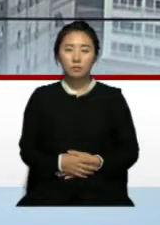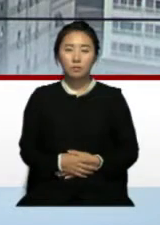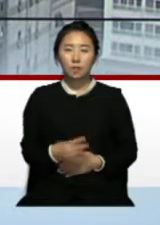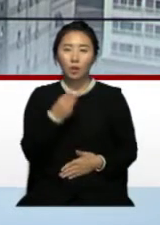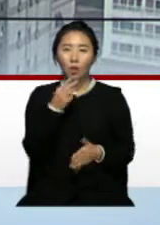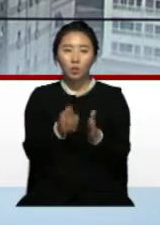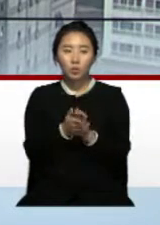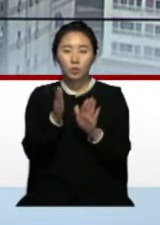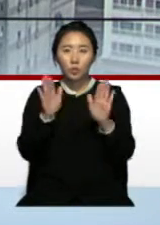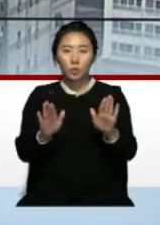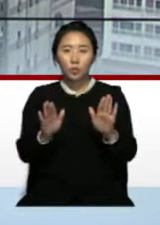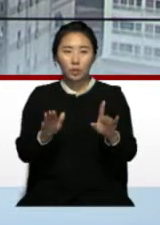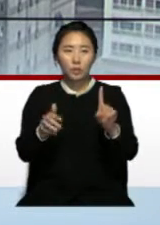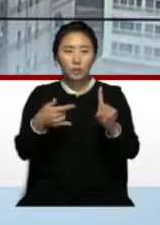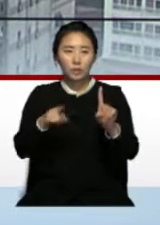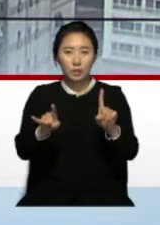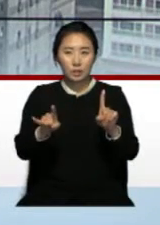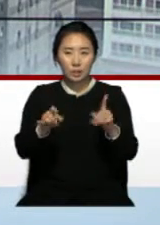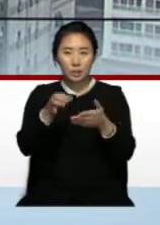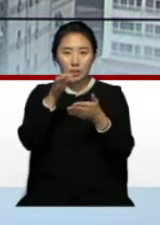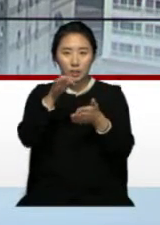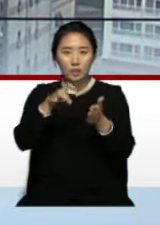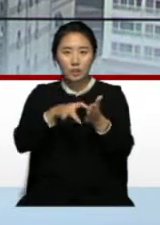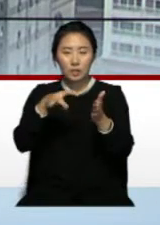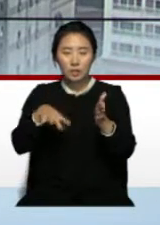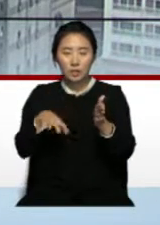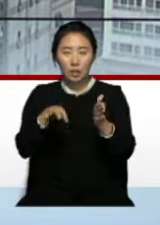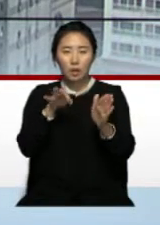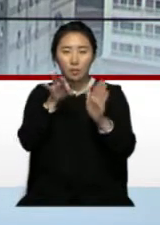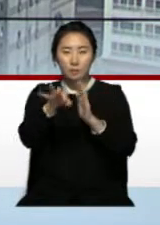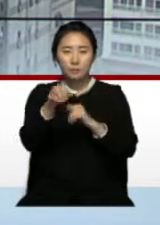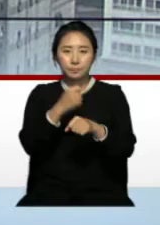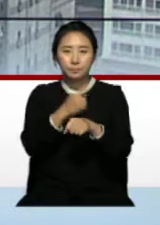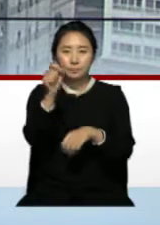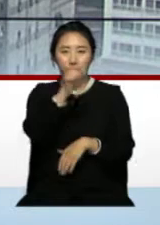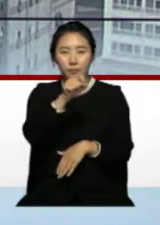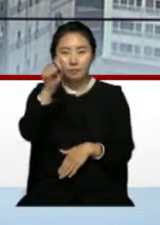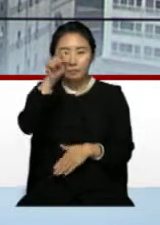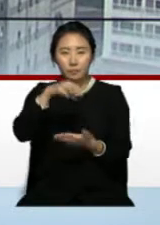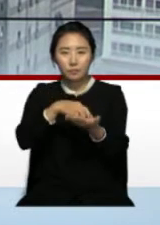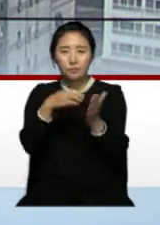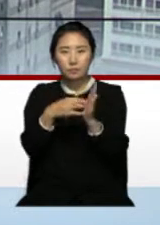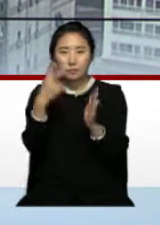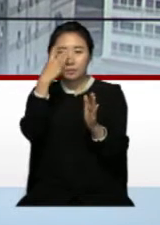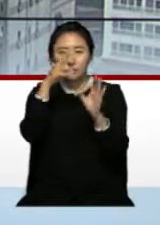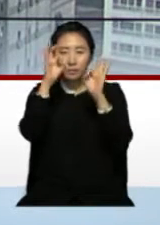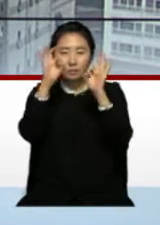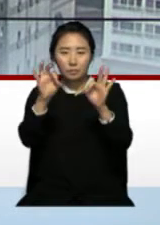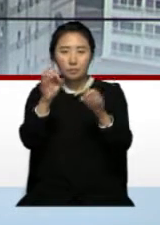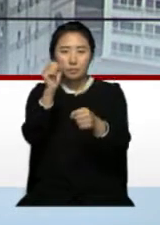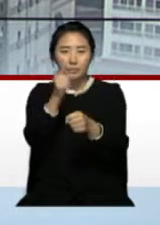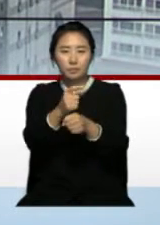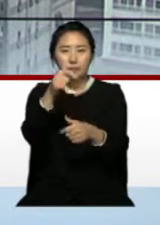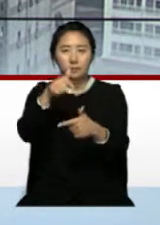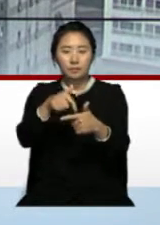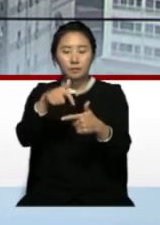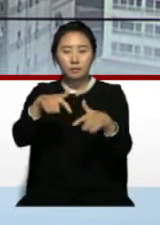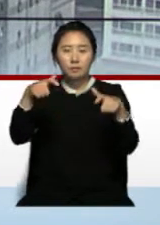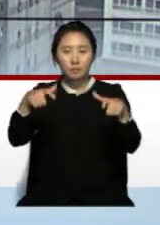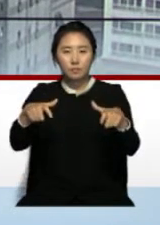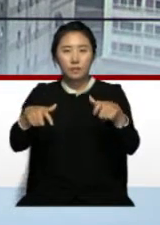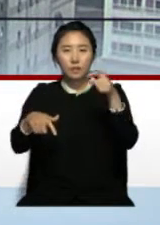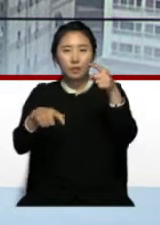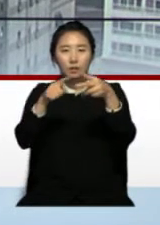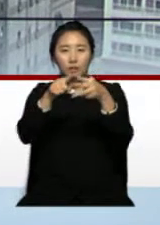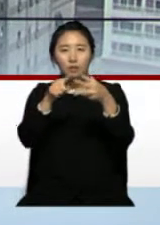서울시가 올해 2기분 재산세 를 북어 했읍니다 자체 굽 외국어의 규모를 살펴보니 역시 강남 3구가 나란히 1